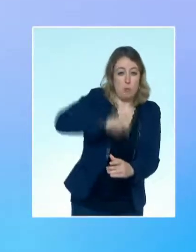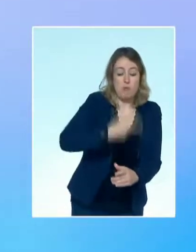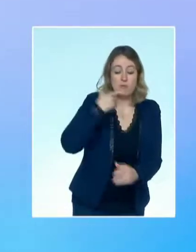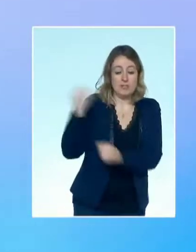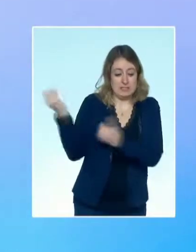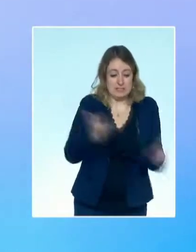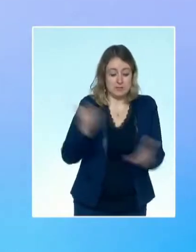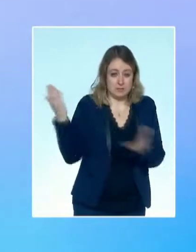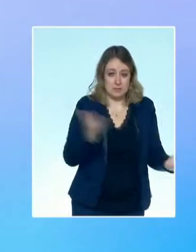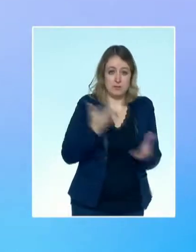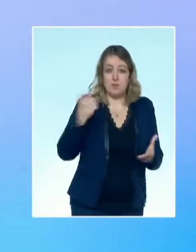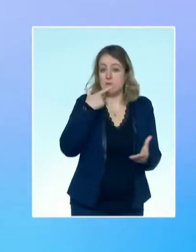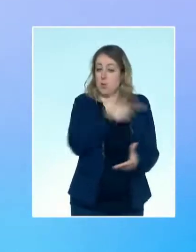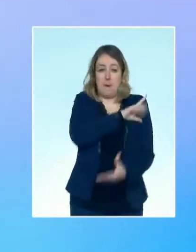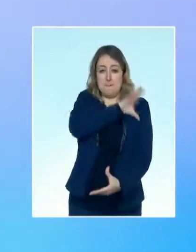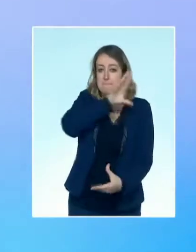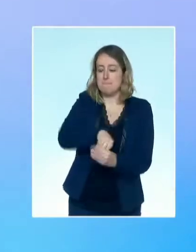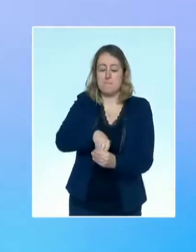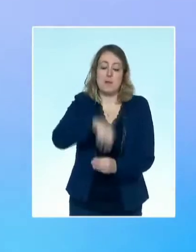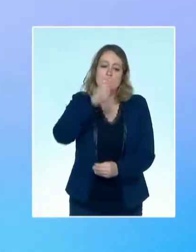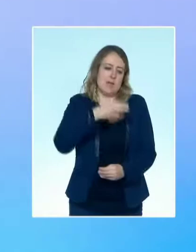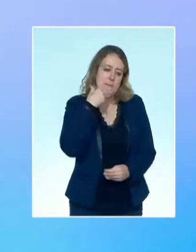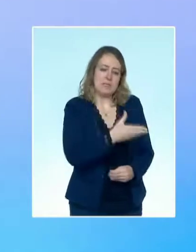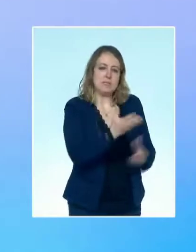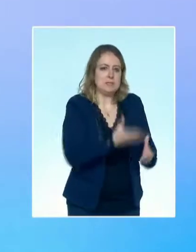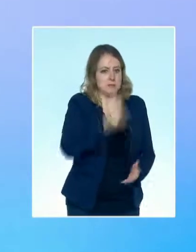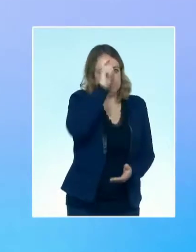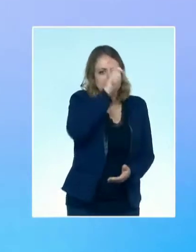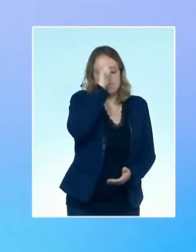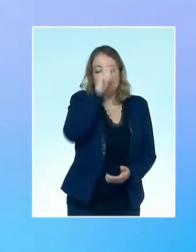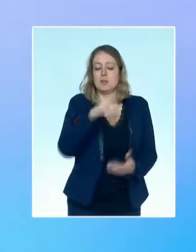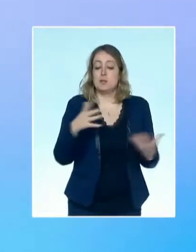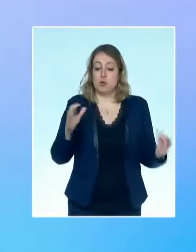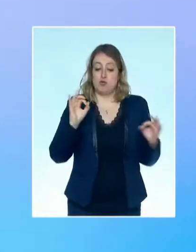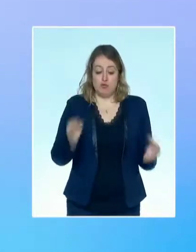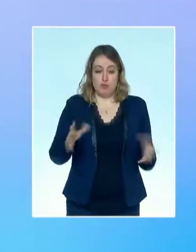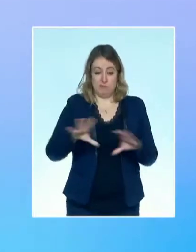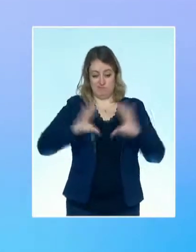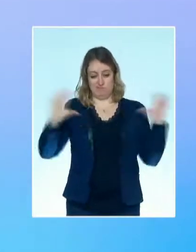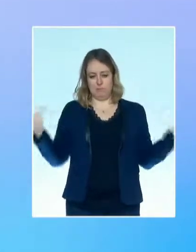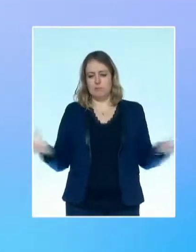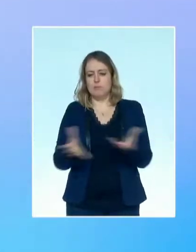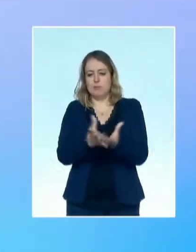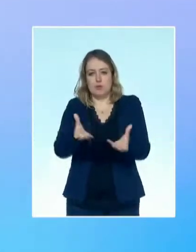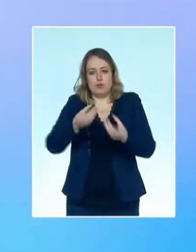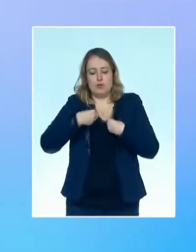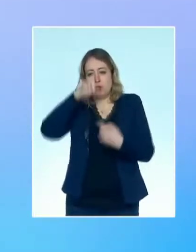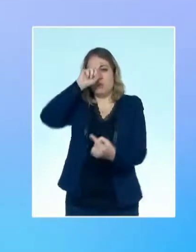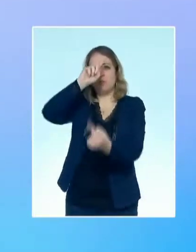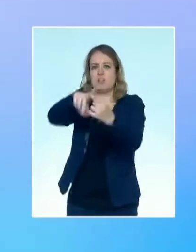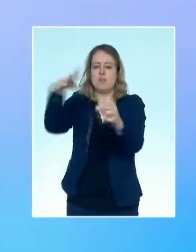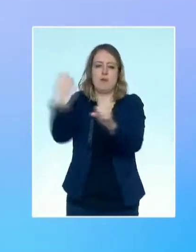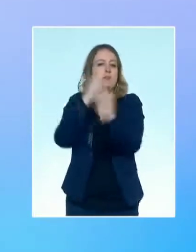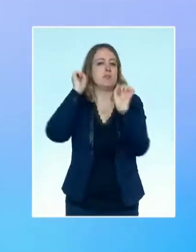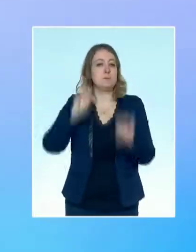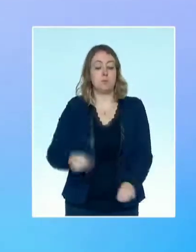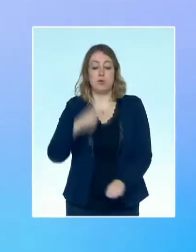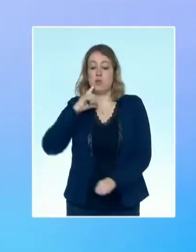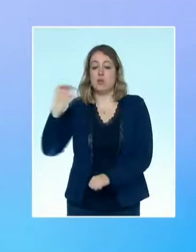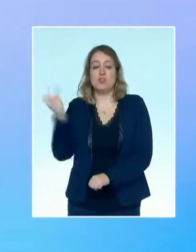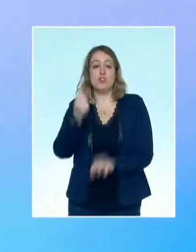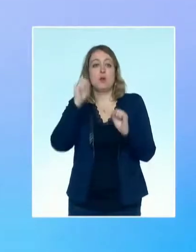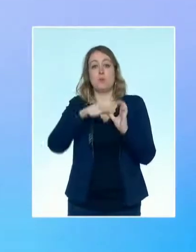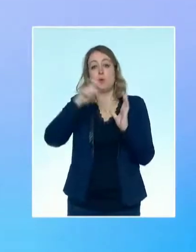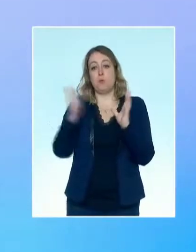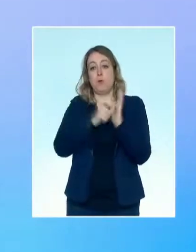participent pleinement à cette campagne vaccinale et qu'ils en soient vraiment remerciés. Tout cela va nous permettre de remplir l'objectif et que chacun puisse avoir la validation de son